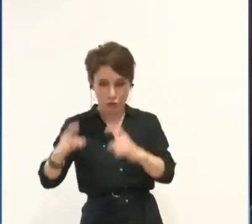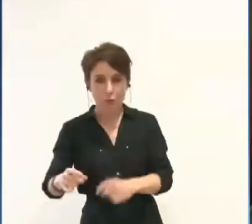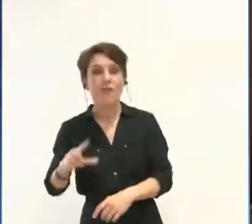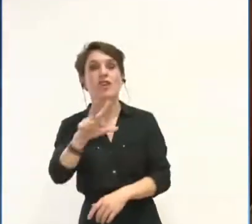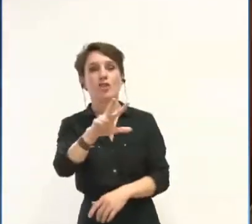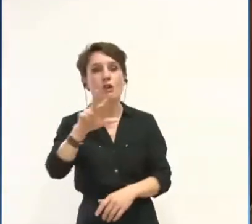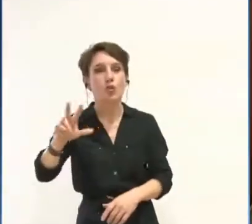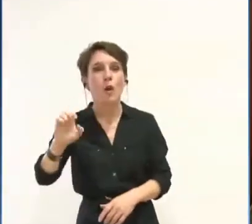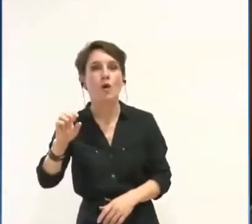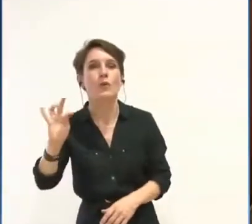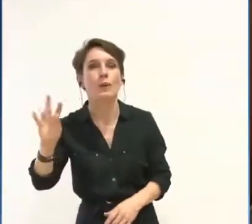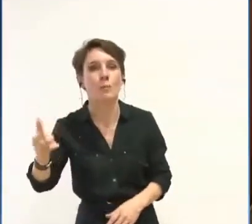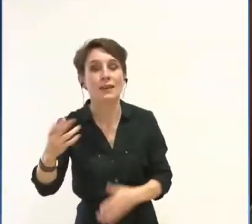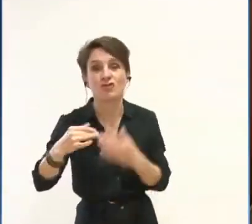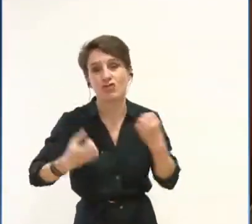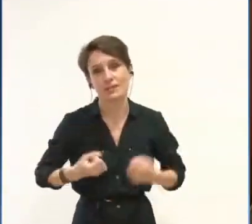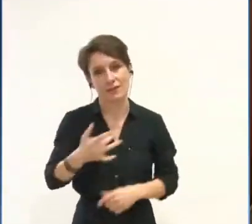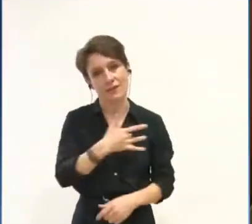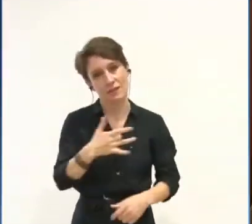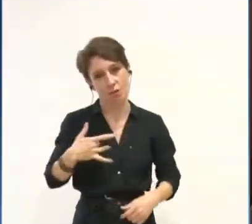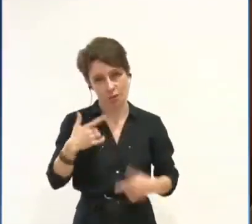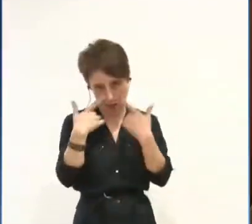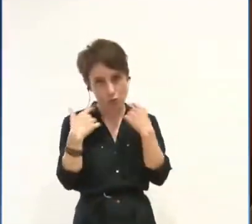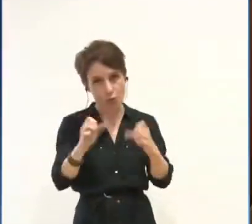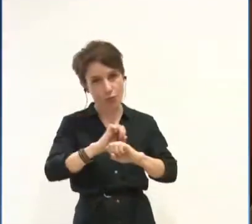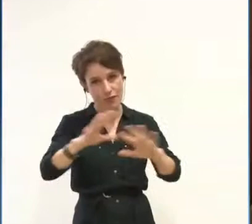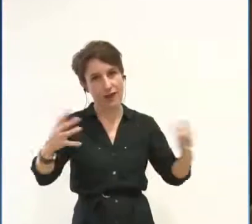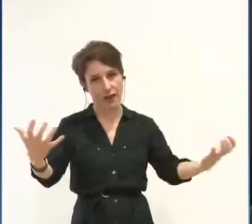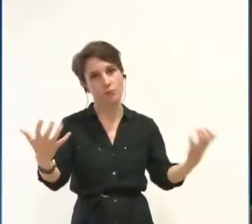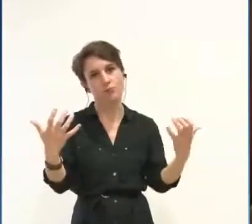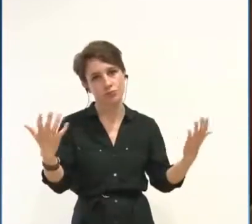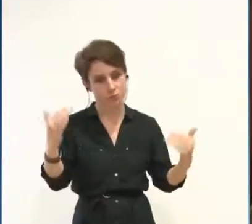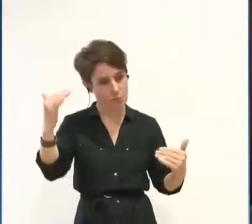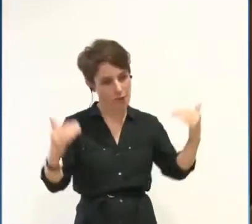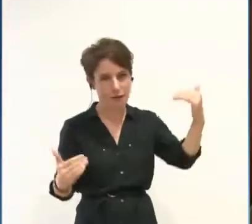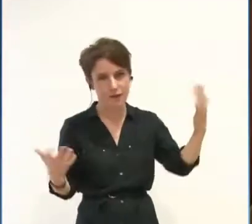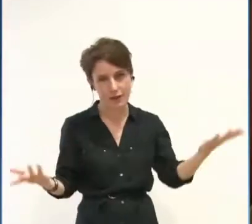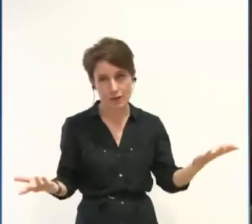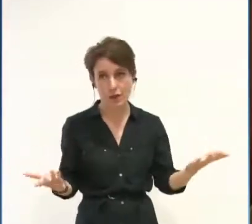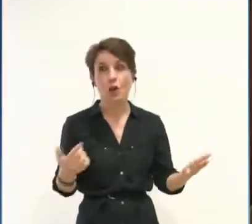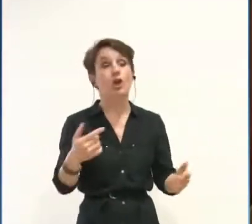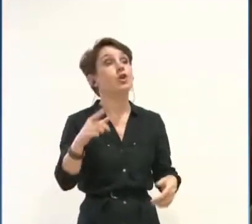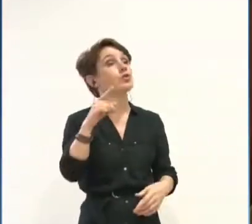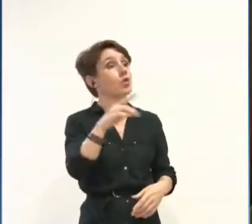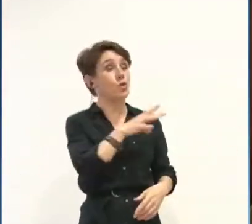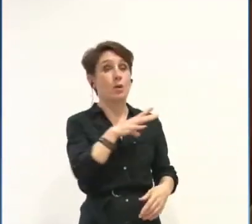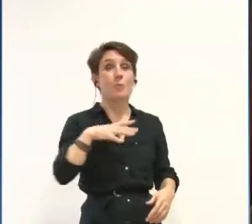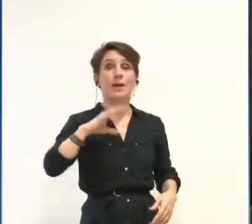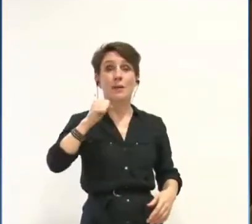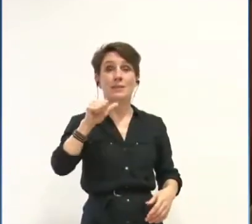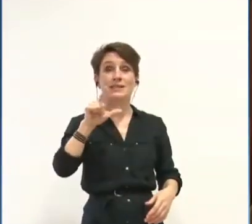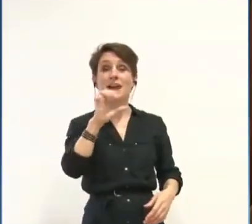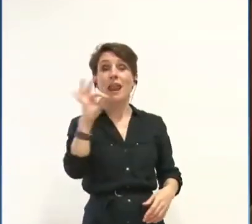aujourd'hui. Alors, pour y voir plus clair, je réitère la demande faite à nouveau par Marie-Jo Sala tout à